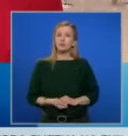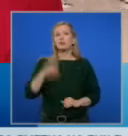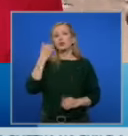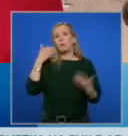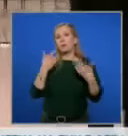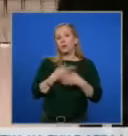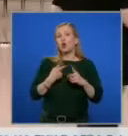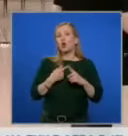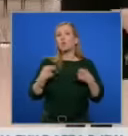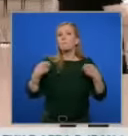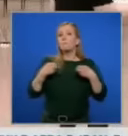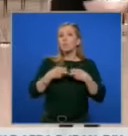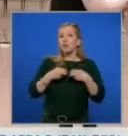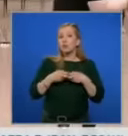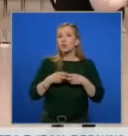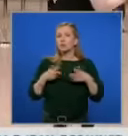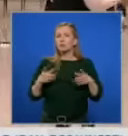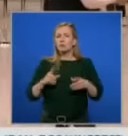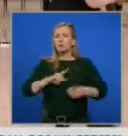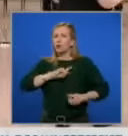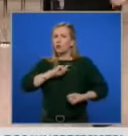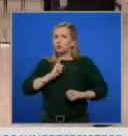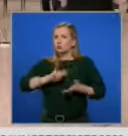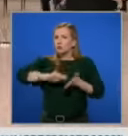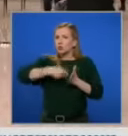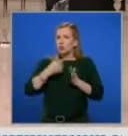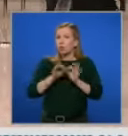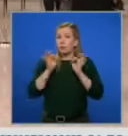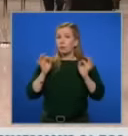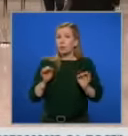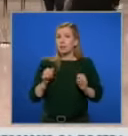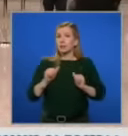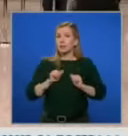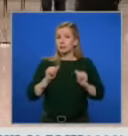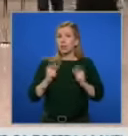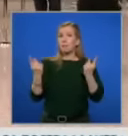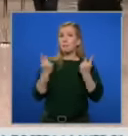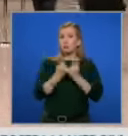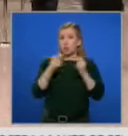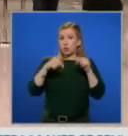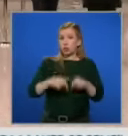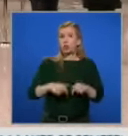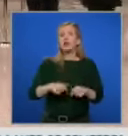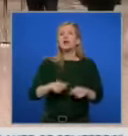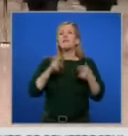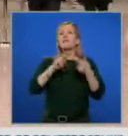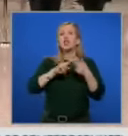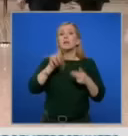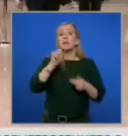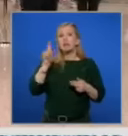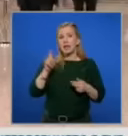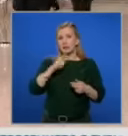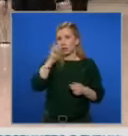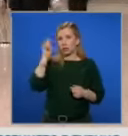Добър вечер от Брюксел. С изключителни мерки за сигурност Брюксел посрещна украинския президент Володимир Зеленски. Той